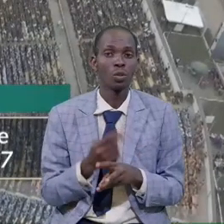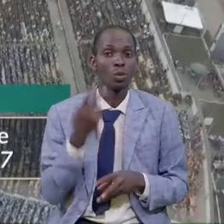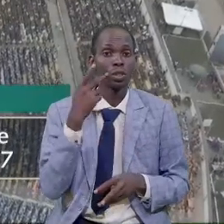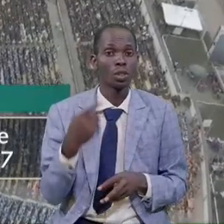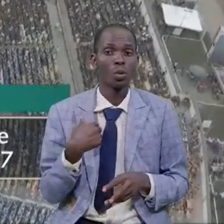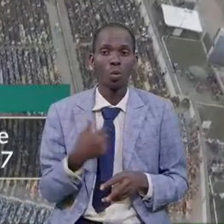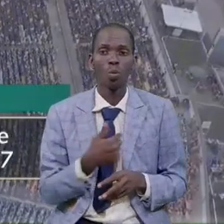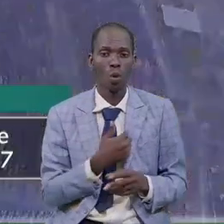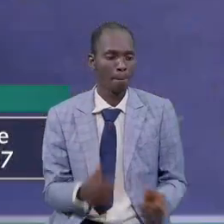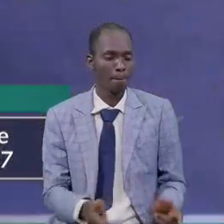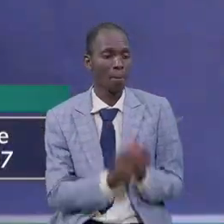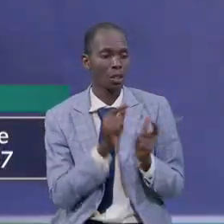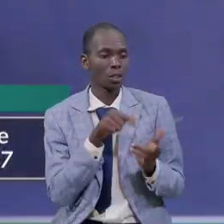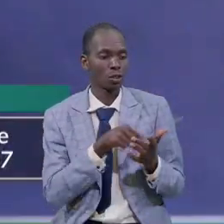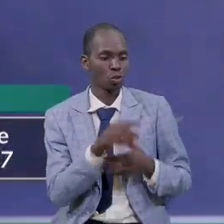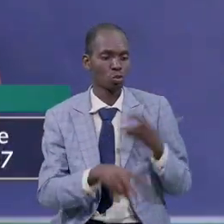qu'il est.